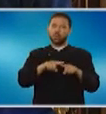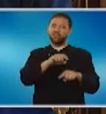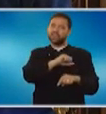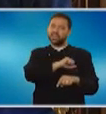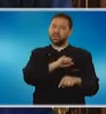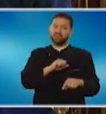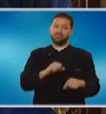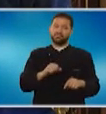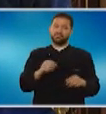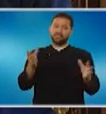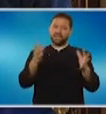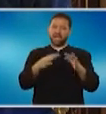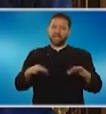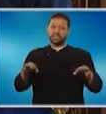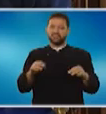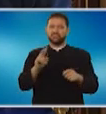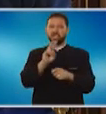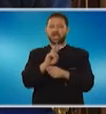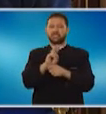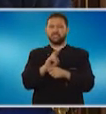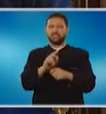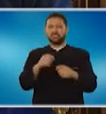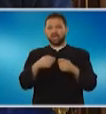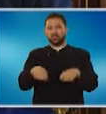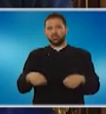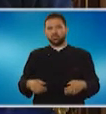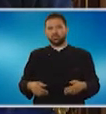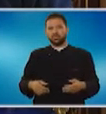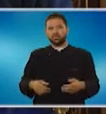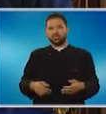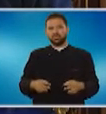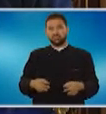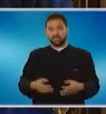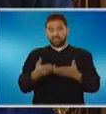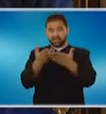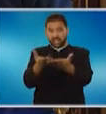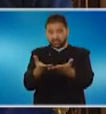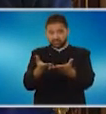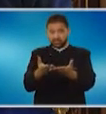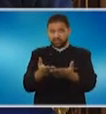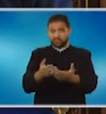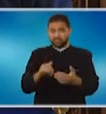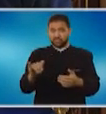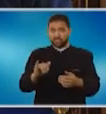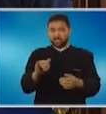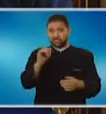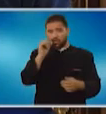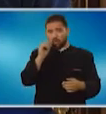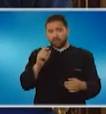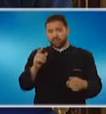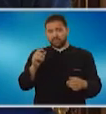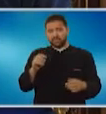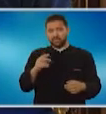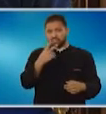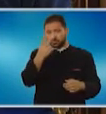frică. Ca să fim atenți și la ceea ce transmitem și să fim atenți și la cel ce stă și ne